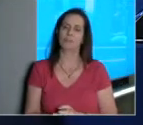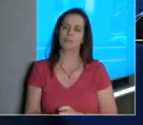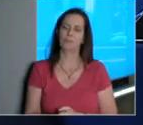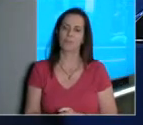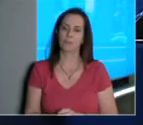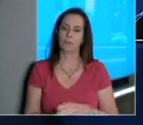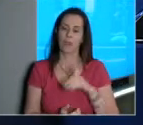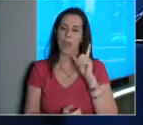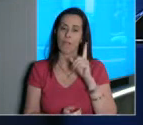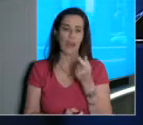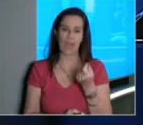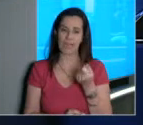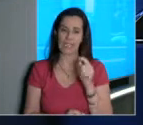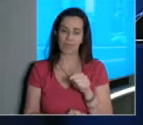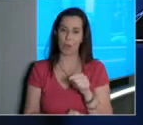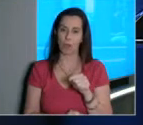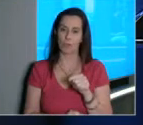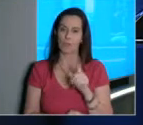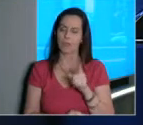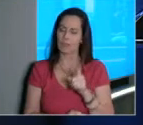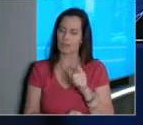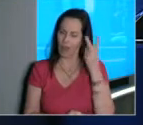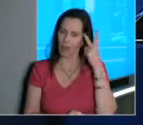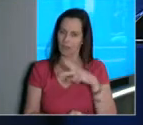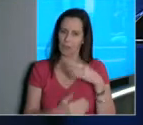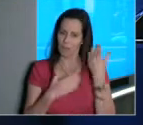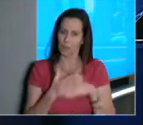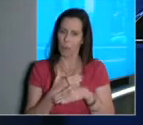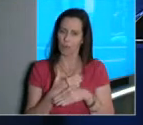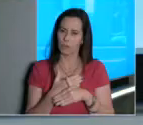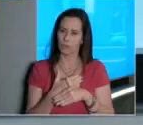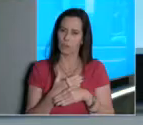יאמן. אבל העניין של הכסף פה הוא... צריך להתחשב בו. בסופו של דבר,